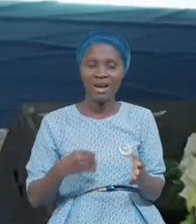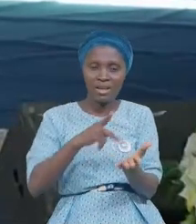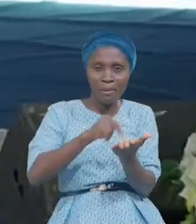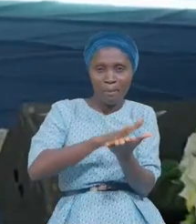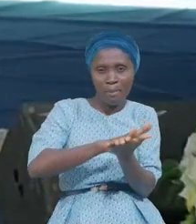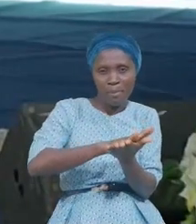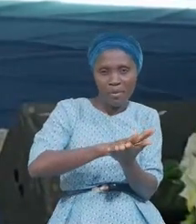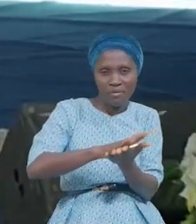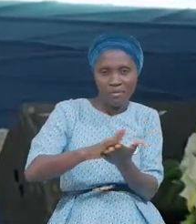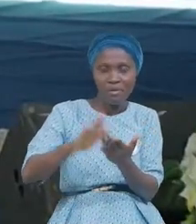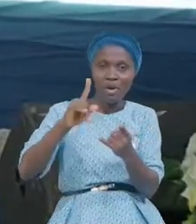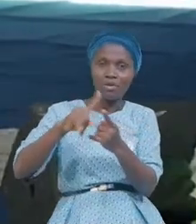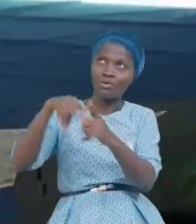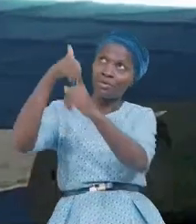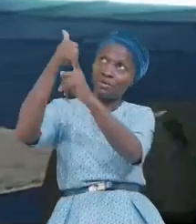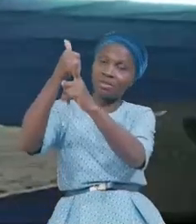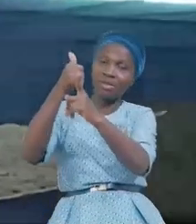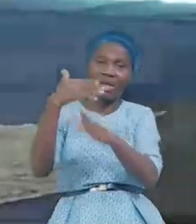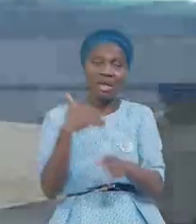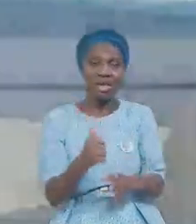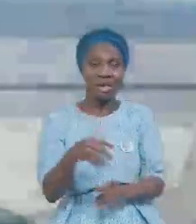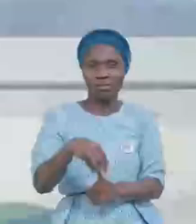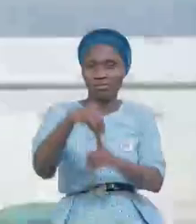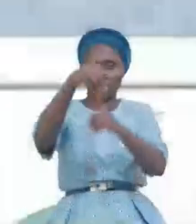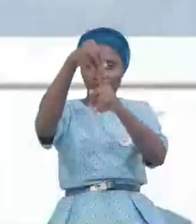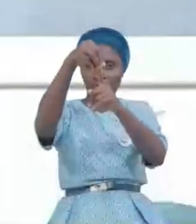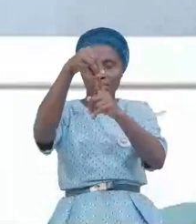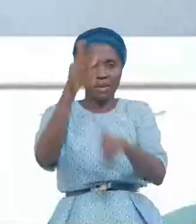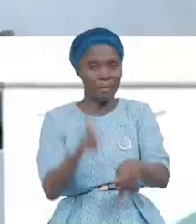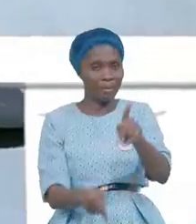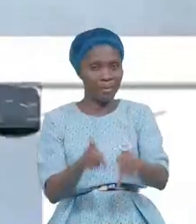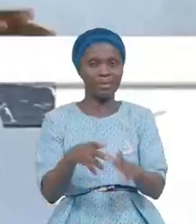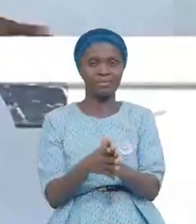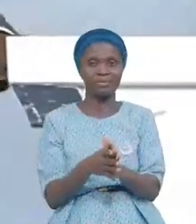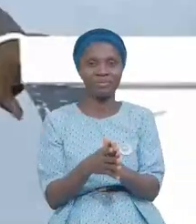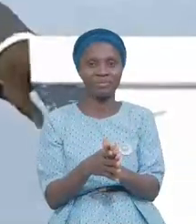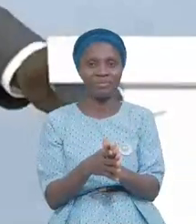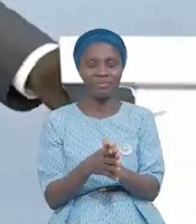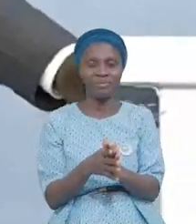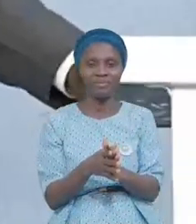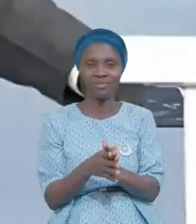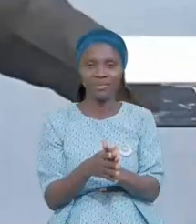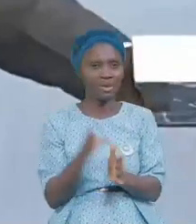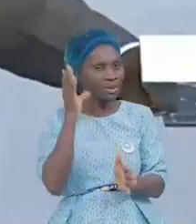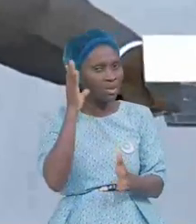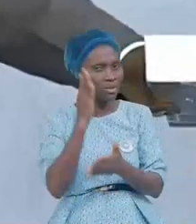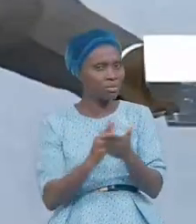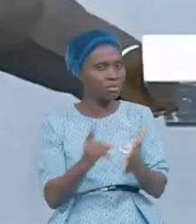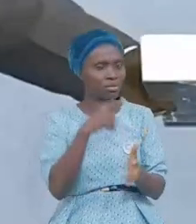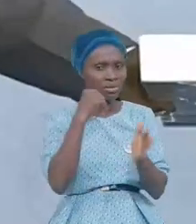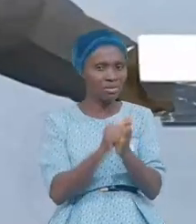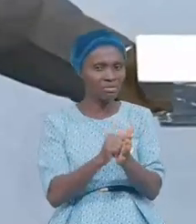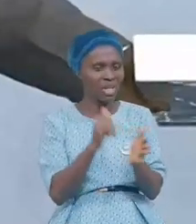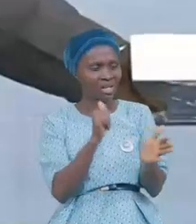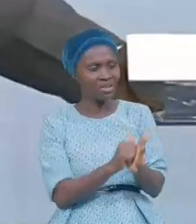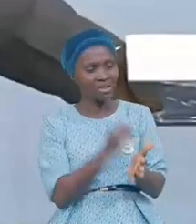lui appartienne, purifié par lui et zélé. Quelqu'un dit, oh, ce prédicateur est